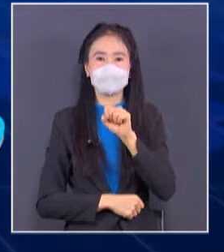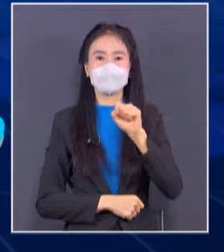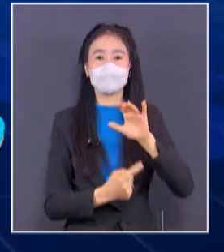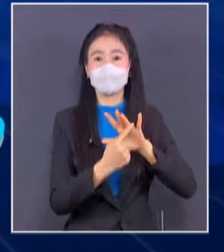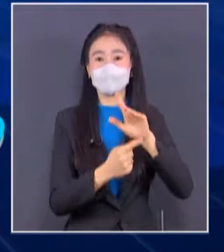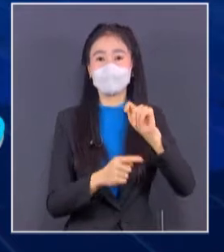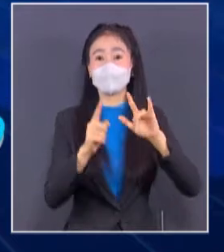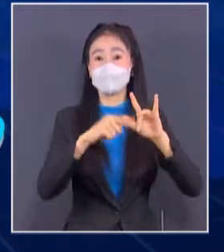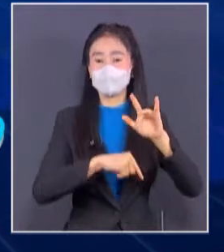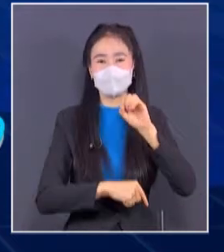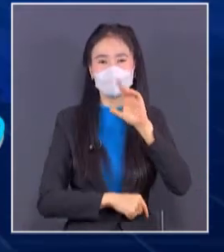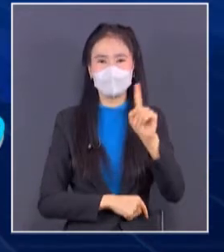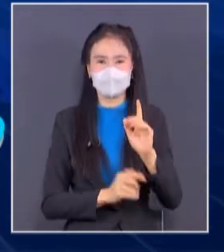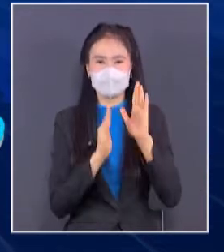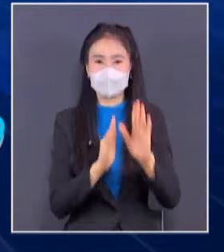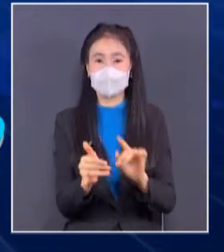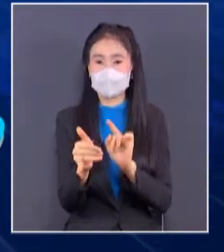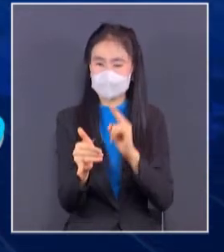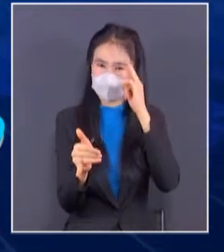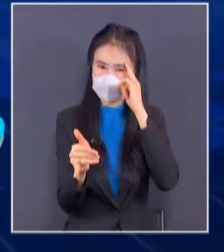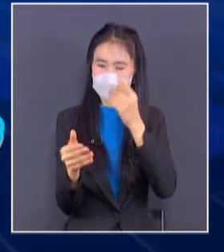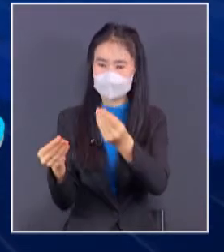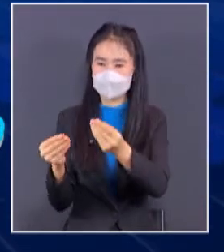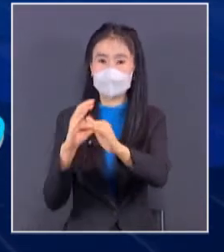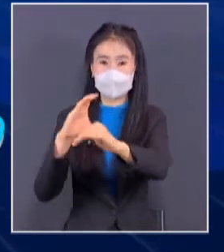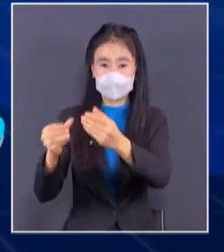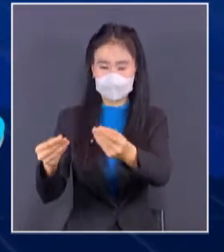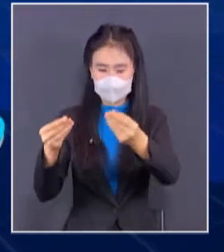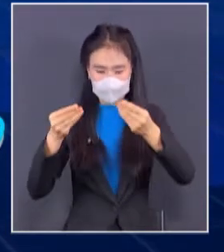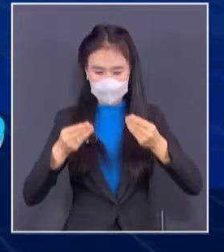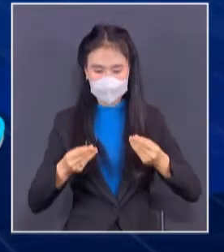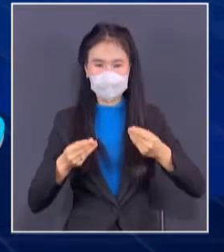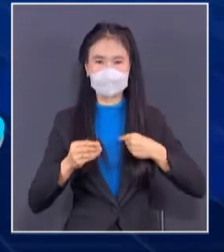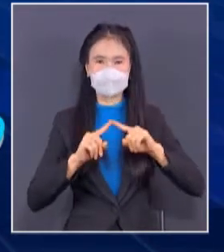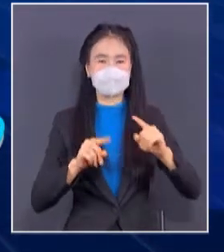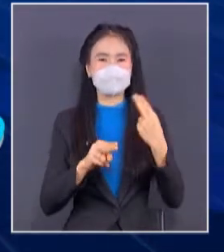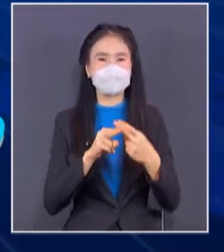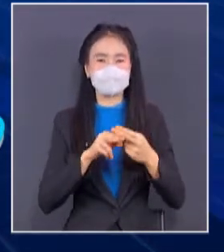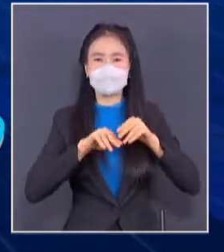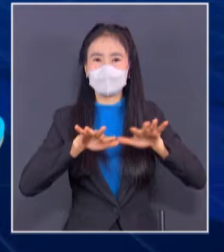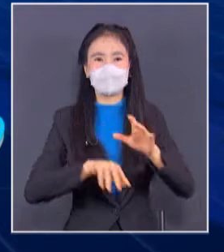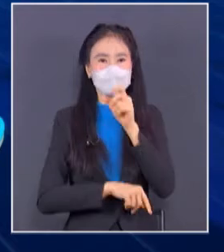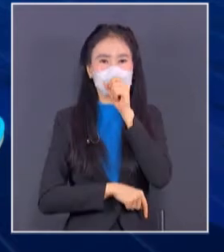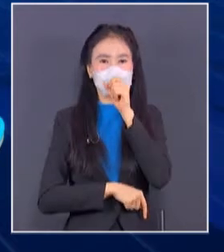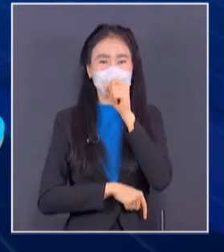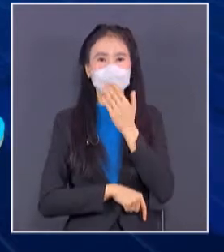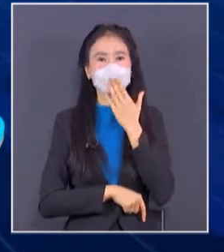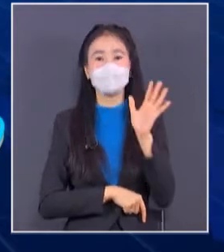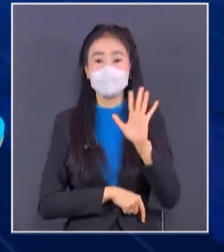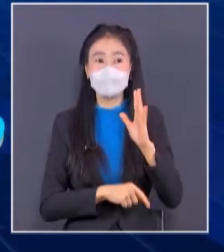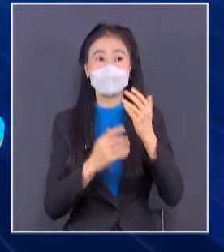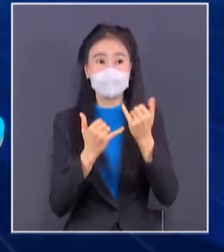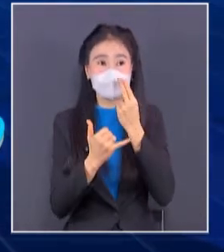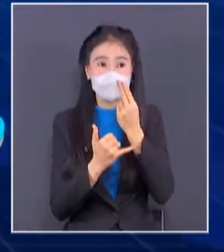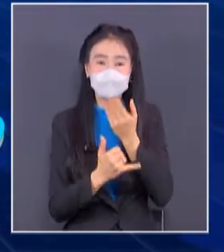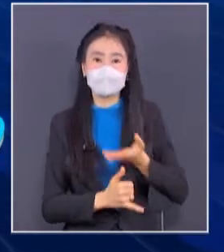อกว่ามีพลเมืองดีครับส่งผ้าผืนนี้มาให้แต่ไม่ขอเปิดเผยว่าเป็นใครพร้อมกันนี้ก็